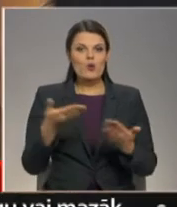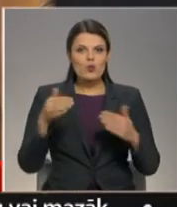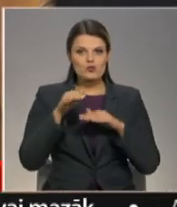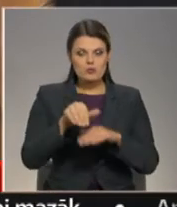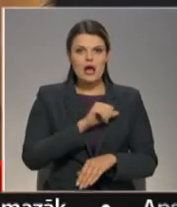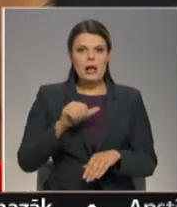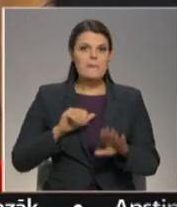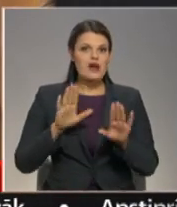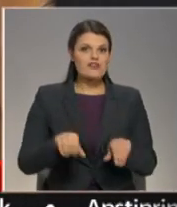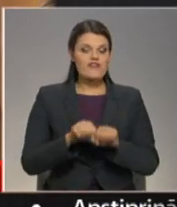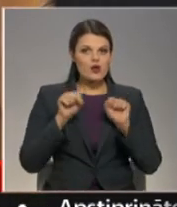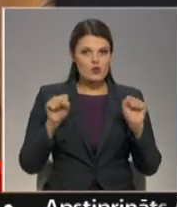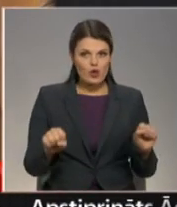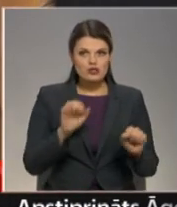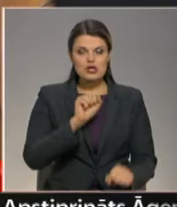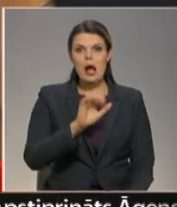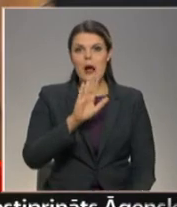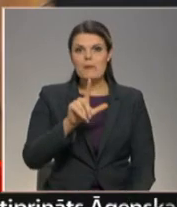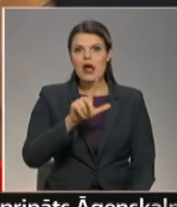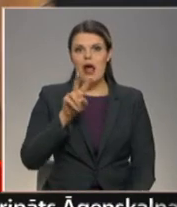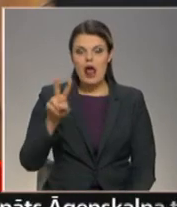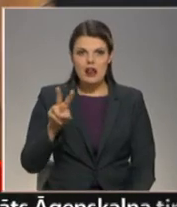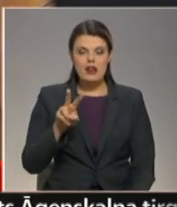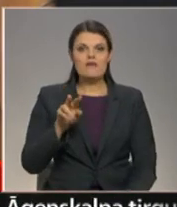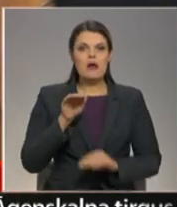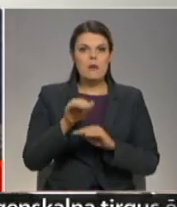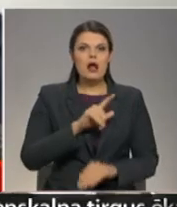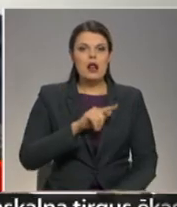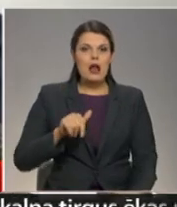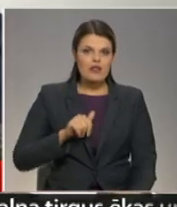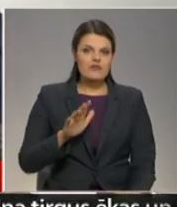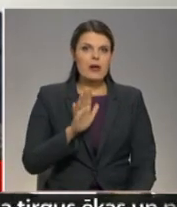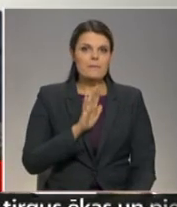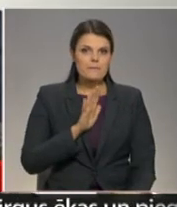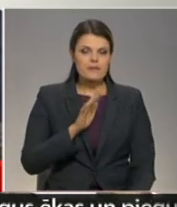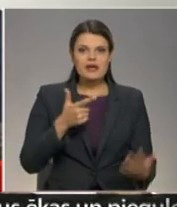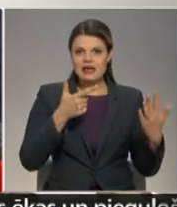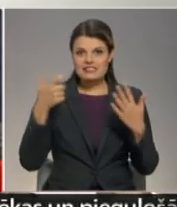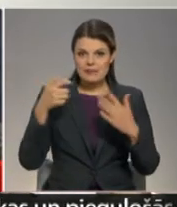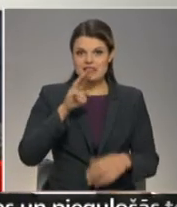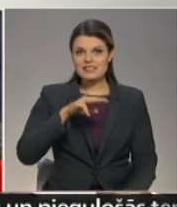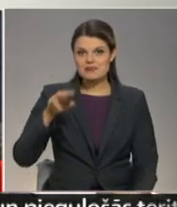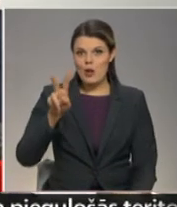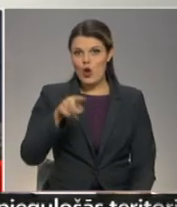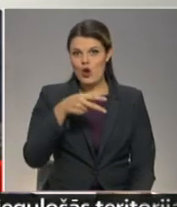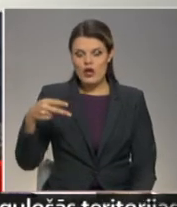var nodrošināt. ABLV banka kontā Latvijas bankā piektdien bija gandrīz 700 miljonu eiro, kas ir